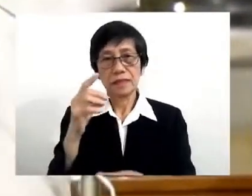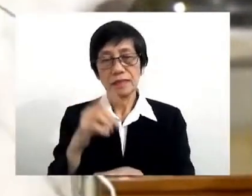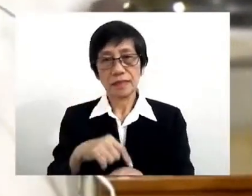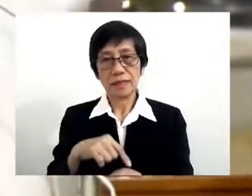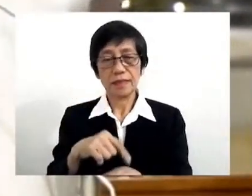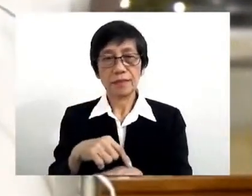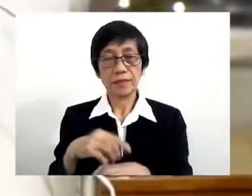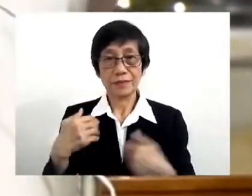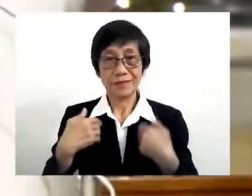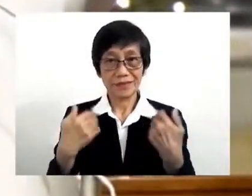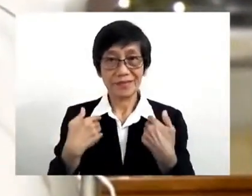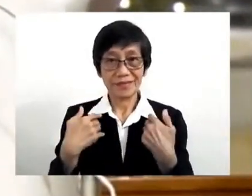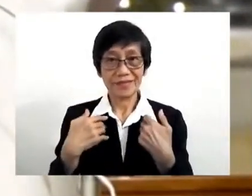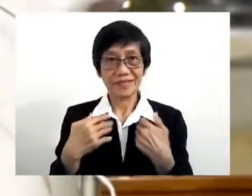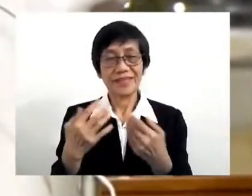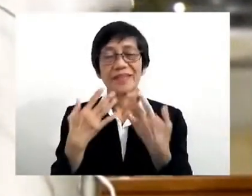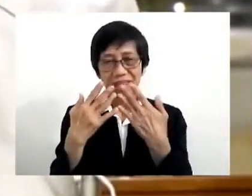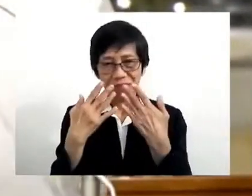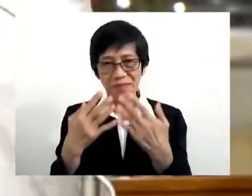ang papasok sa mga opisina.